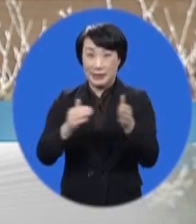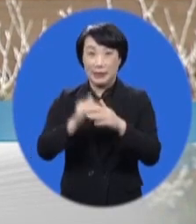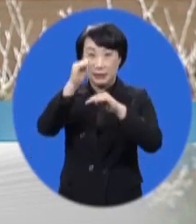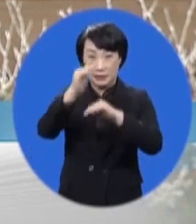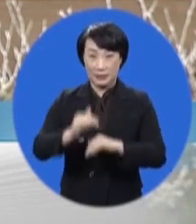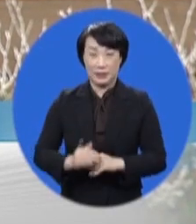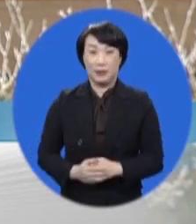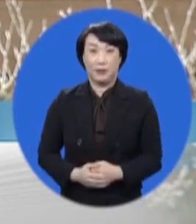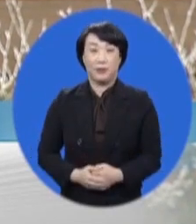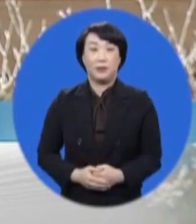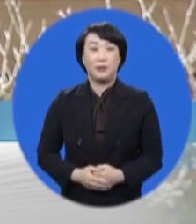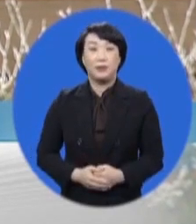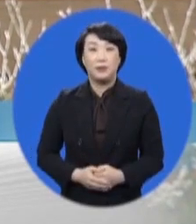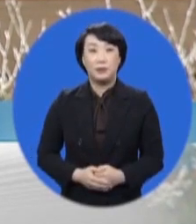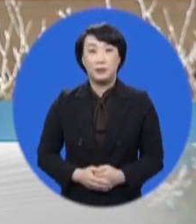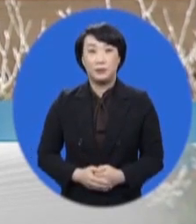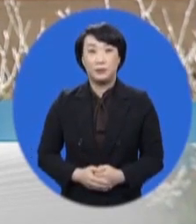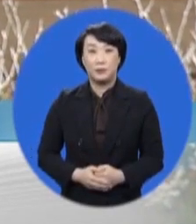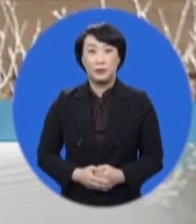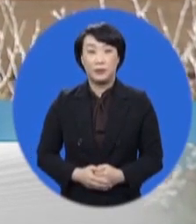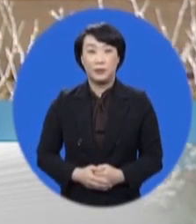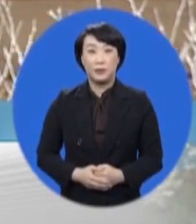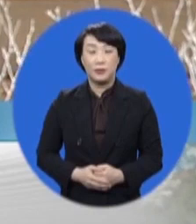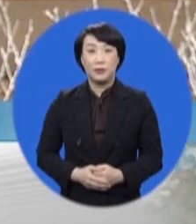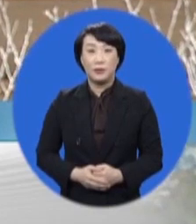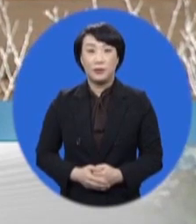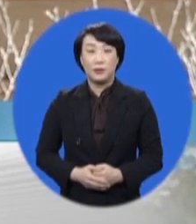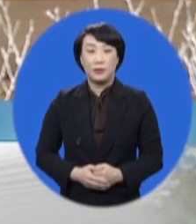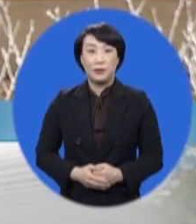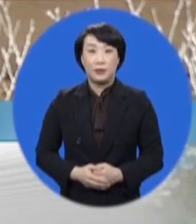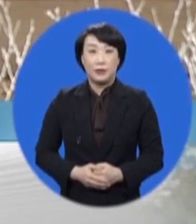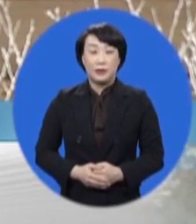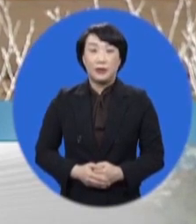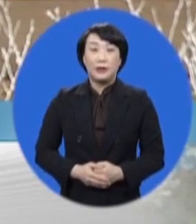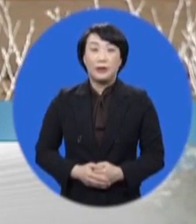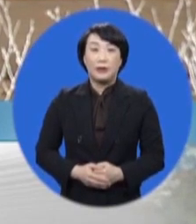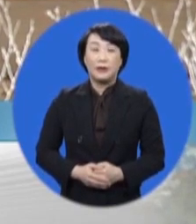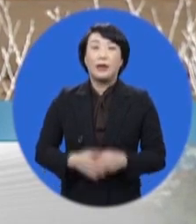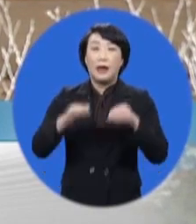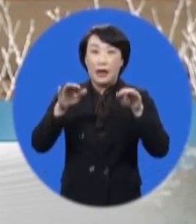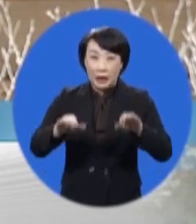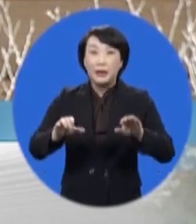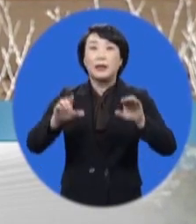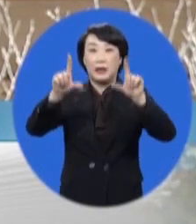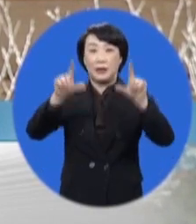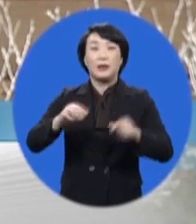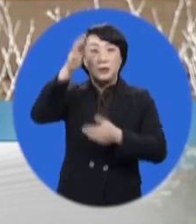21절의 본문의 말씀을 중심으로 한 해를